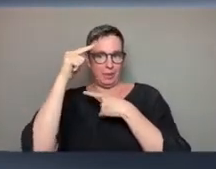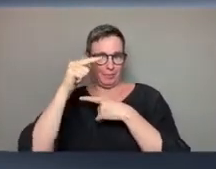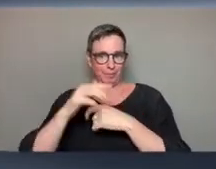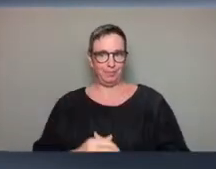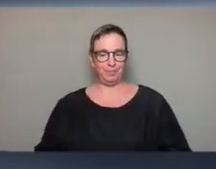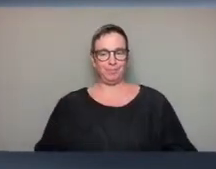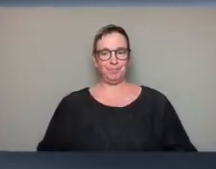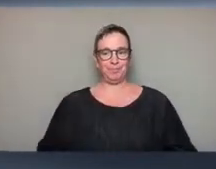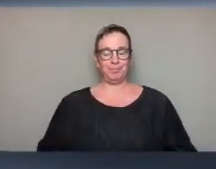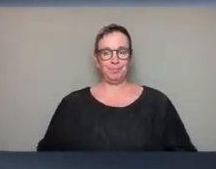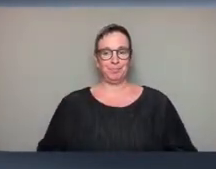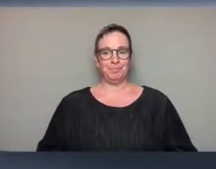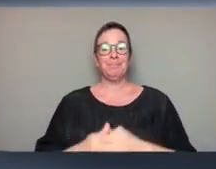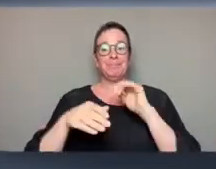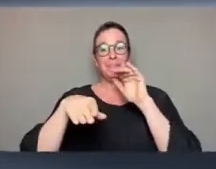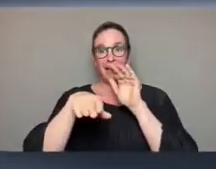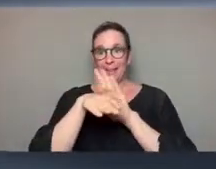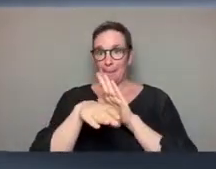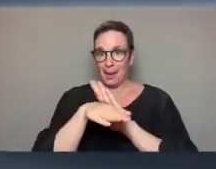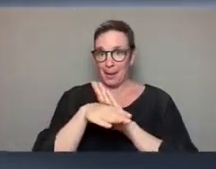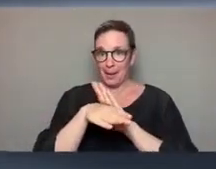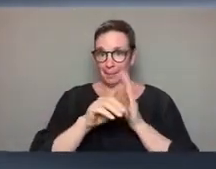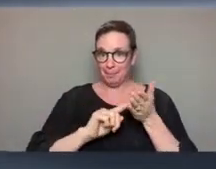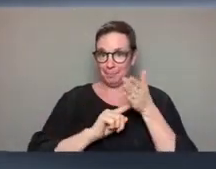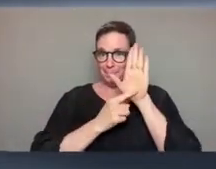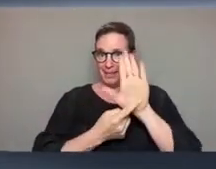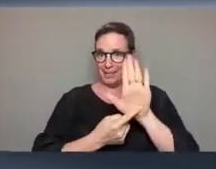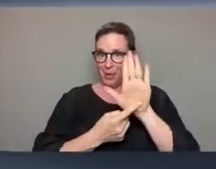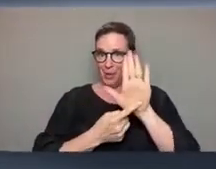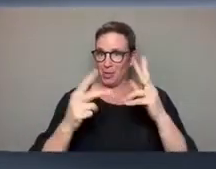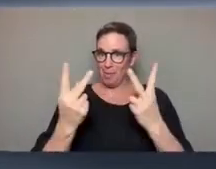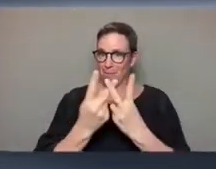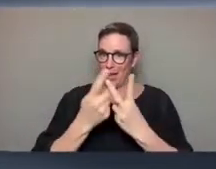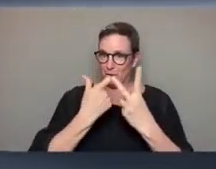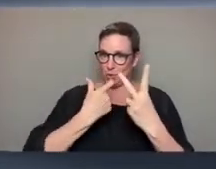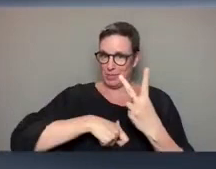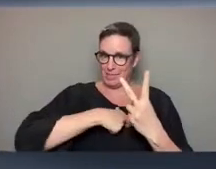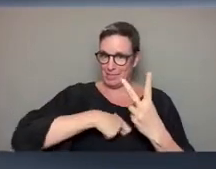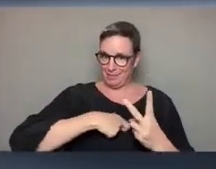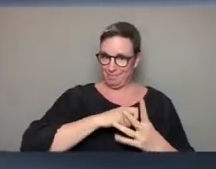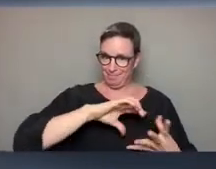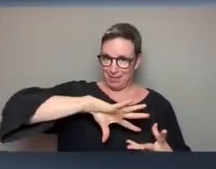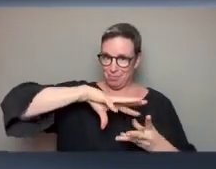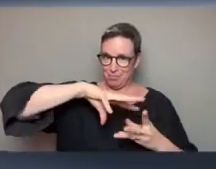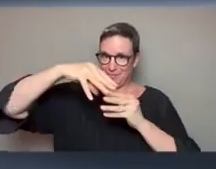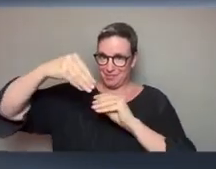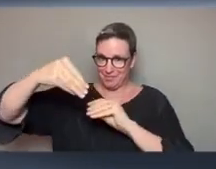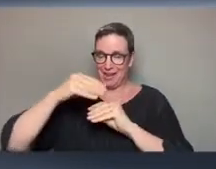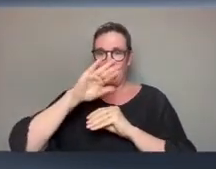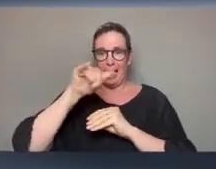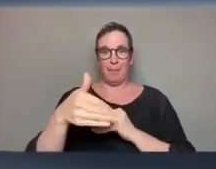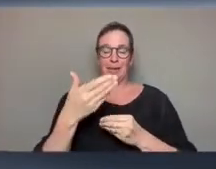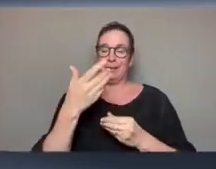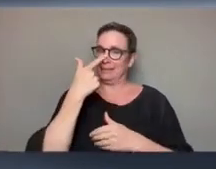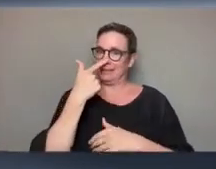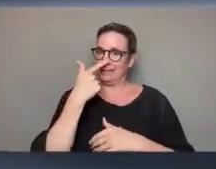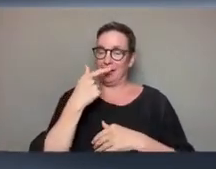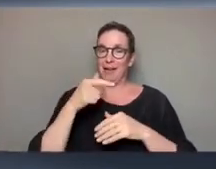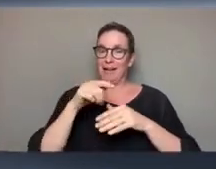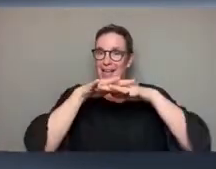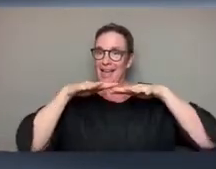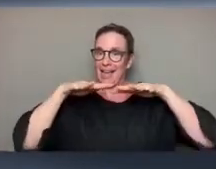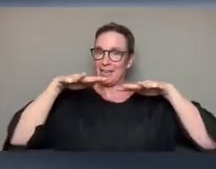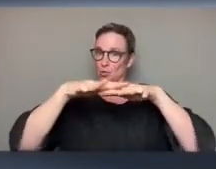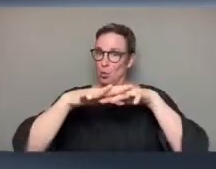Mais tout d'abord, je vous présente les parcs suisses, le développement, après les gens d'action du réseau des parcs